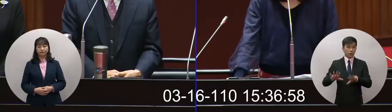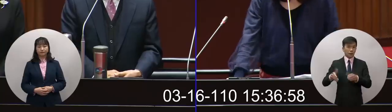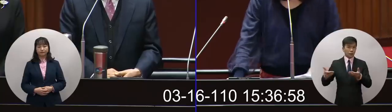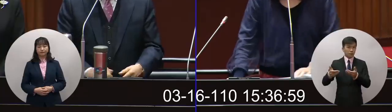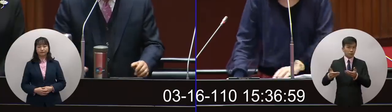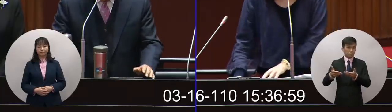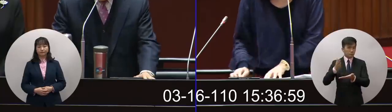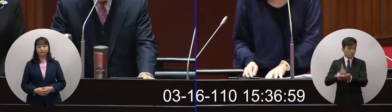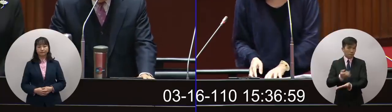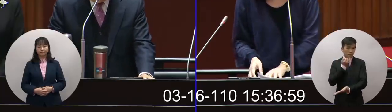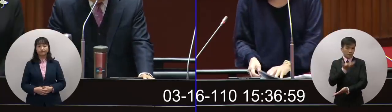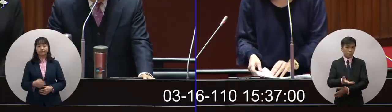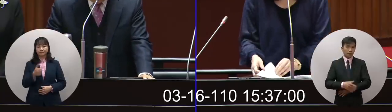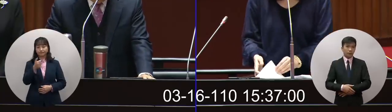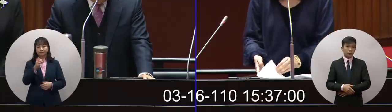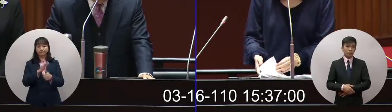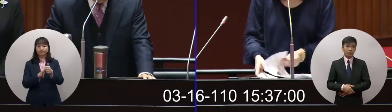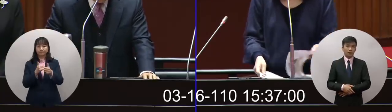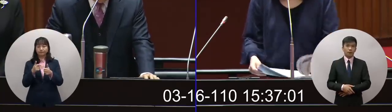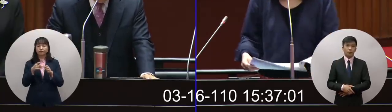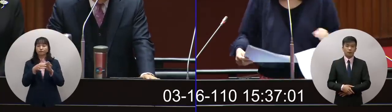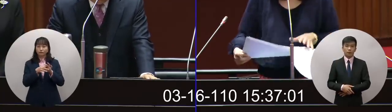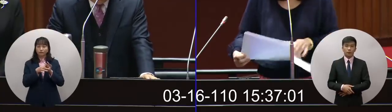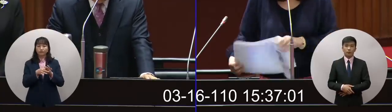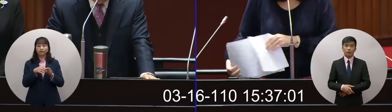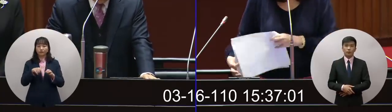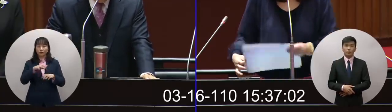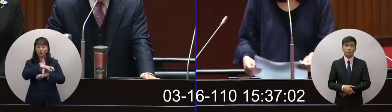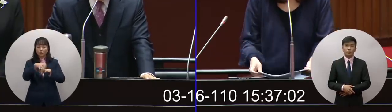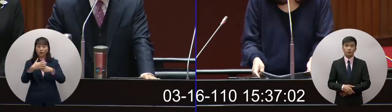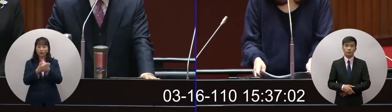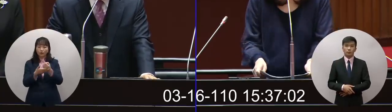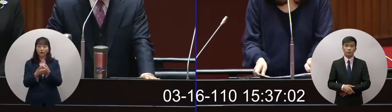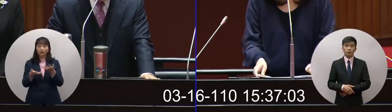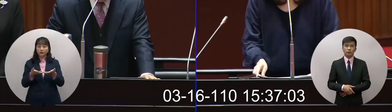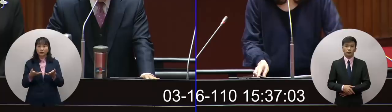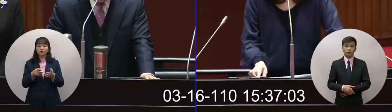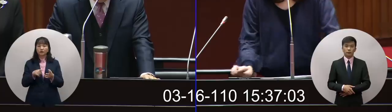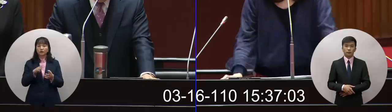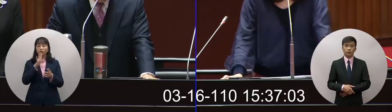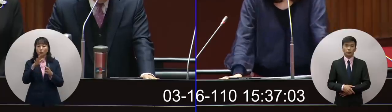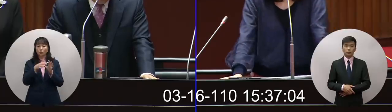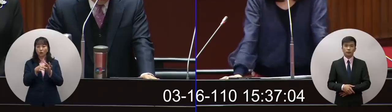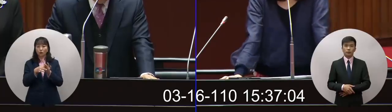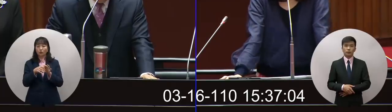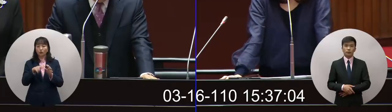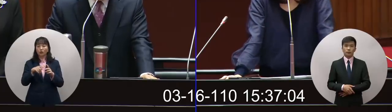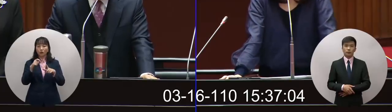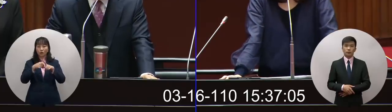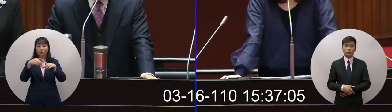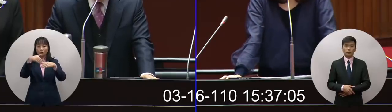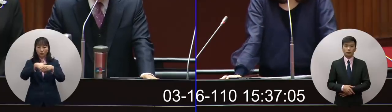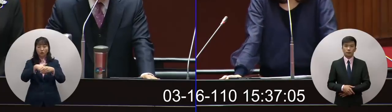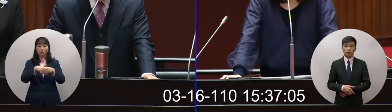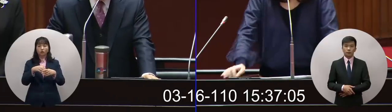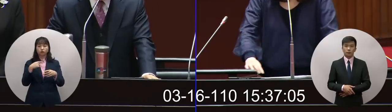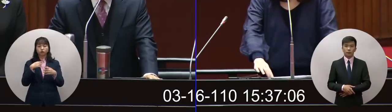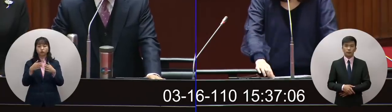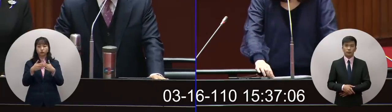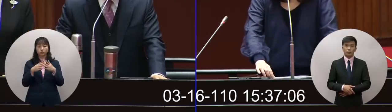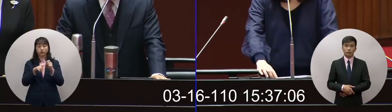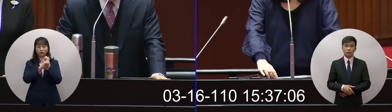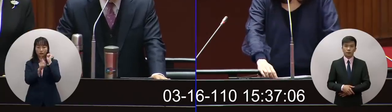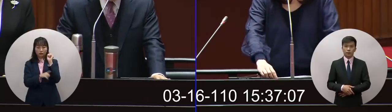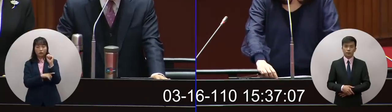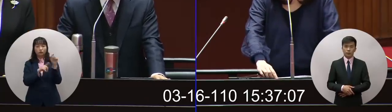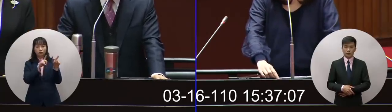工？ 谢谢委员关心环保的议题。那相关公投，我们都依公投